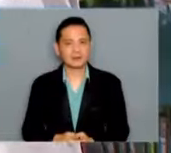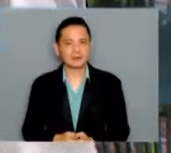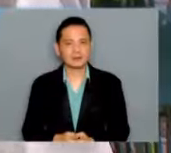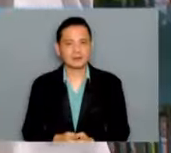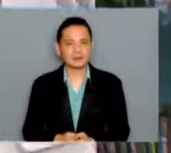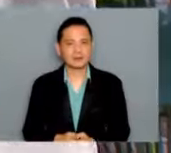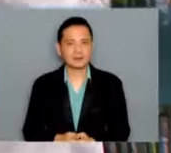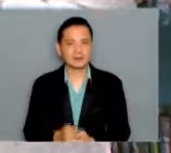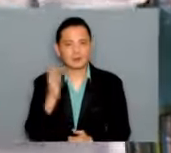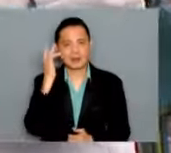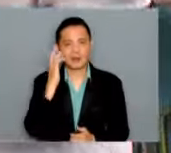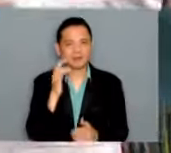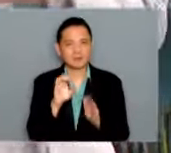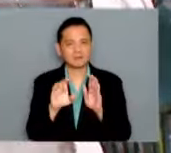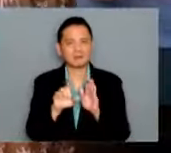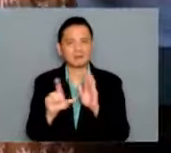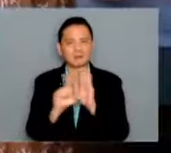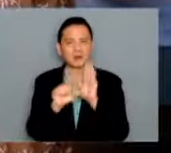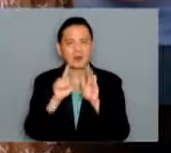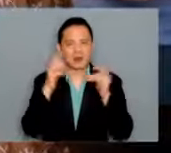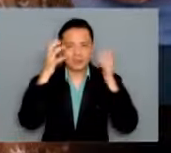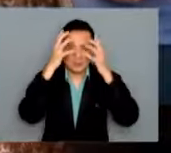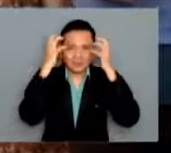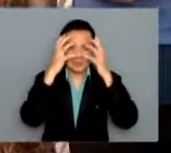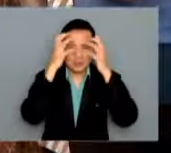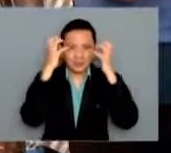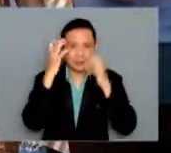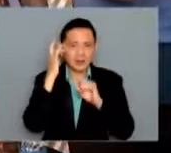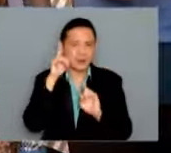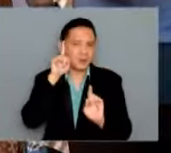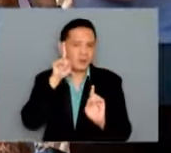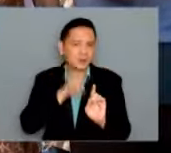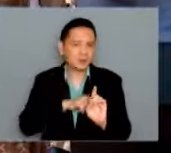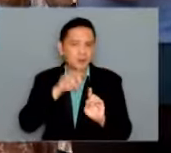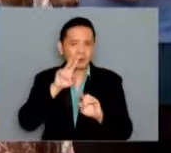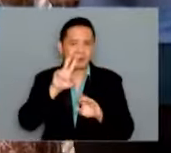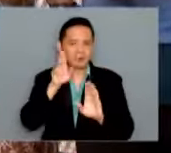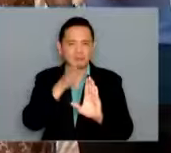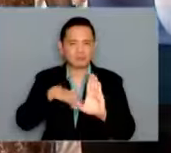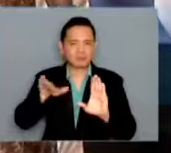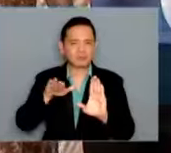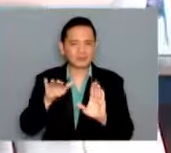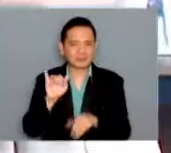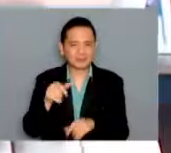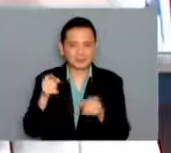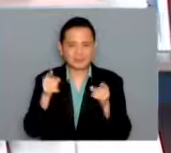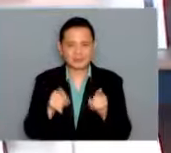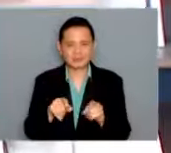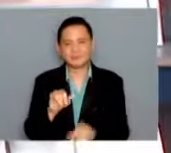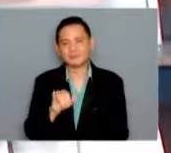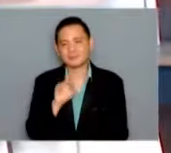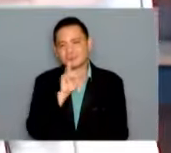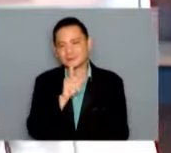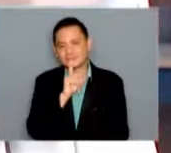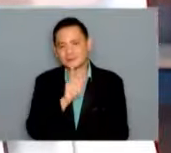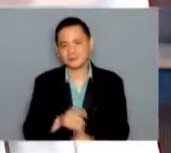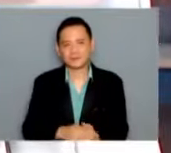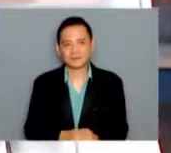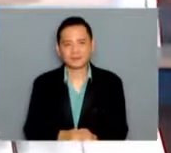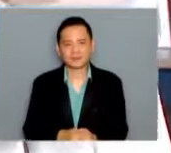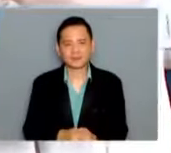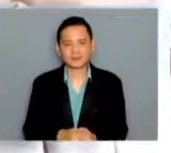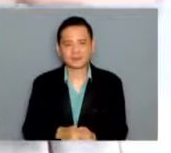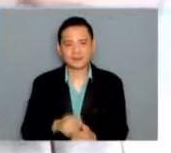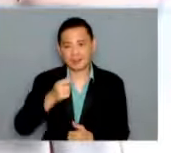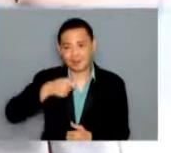Conditioner or something, yes. Pero... Bawal mag-conditioner. Okay. Oh, diba? Ganun pala yun. Oh, hindi lang maliligo ng 10 days,